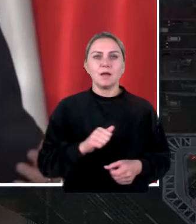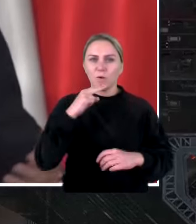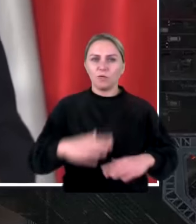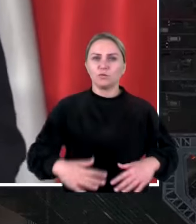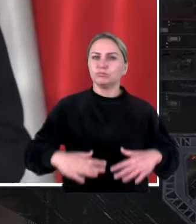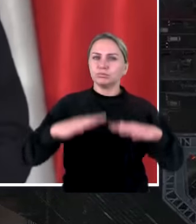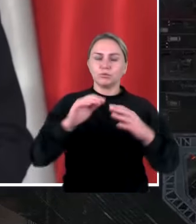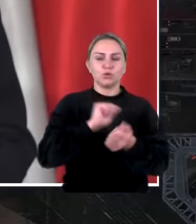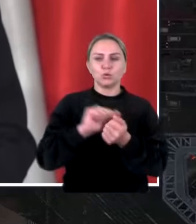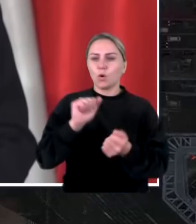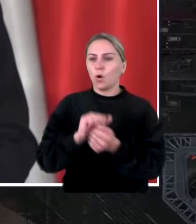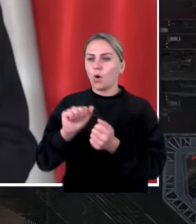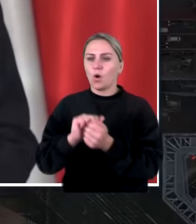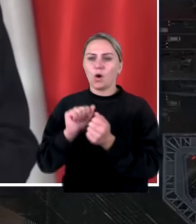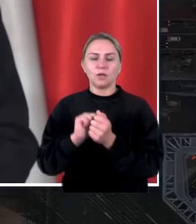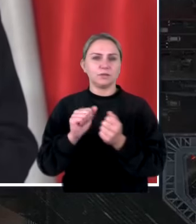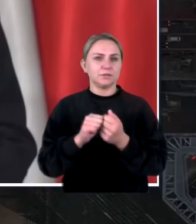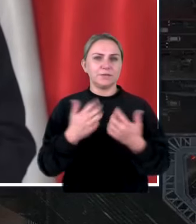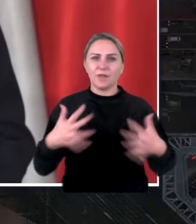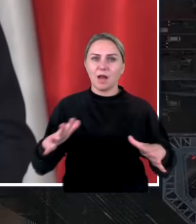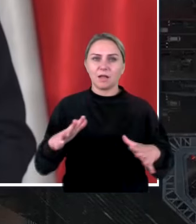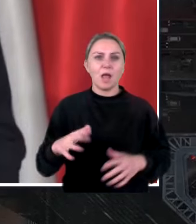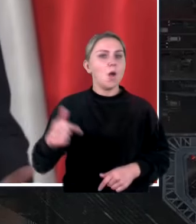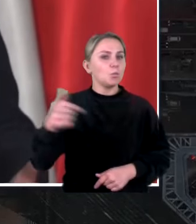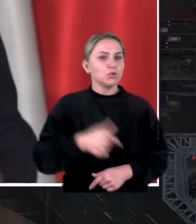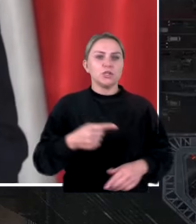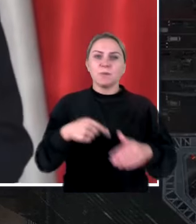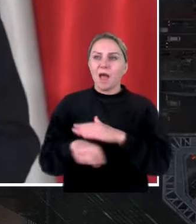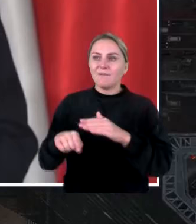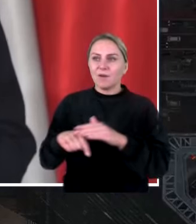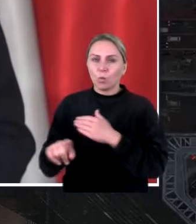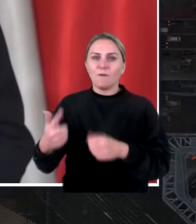są naprawdę ogromne. Musieliśmy ewakuować 20 tysięcy